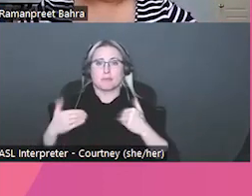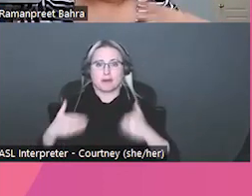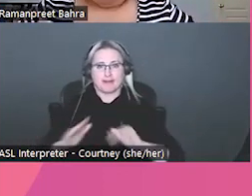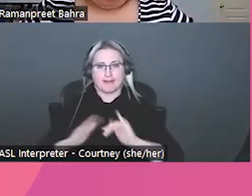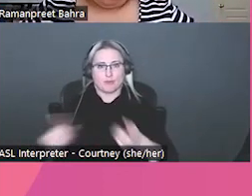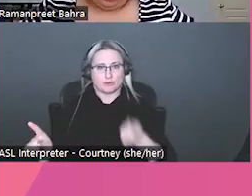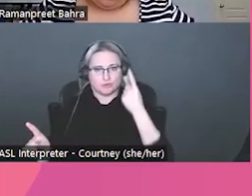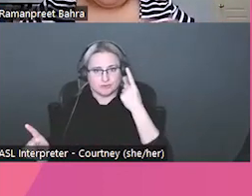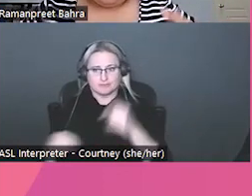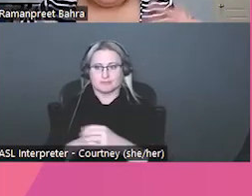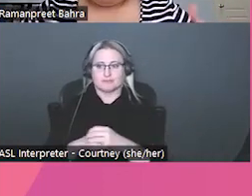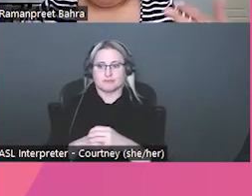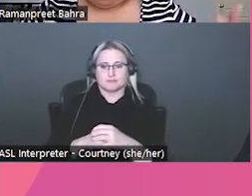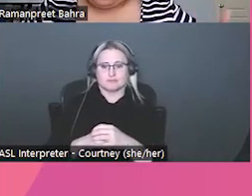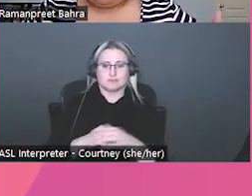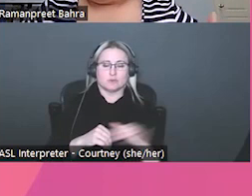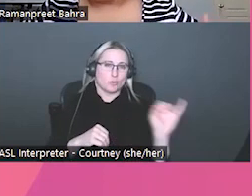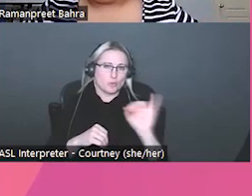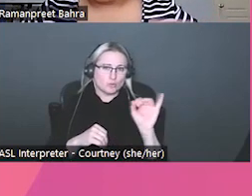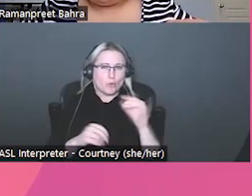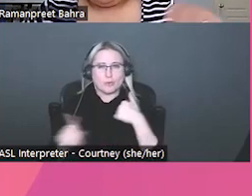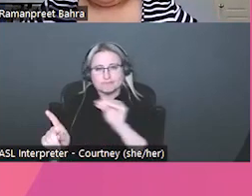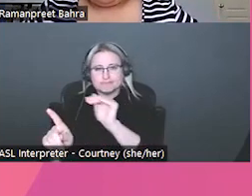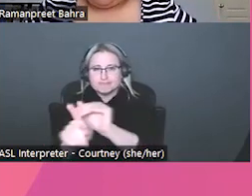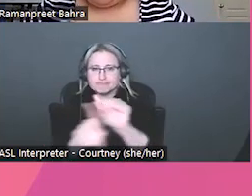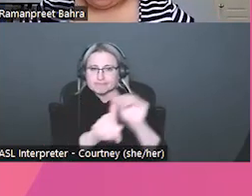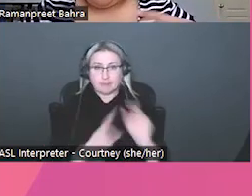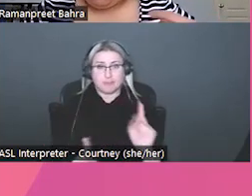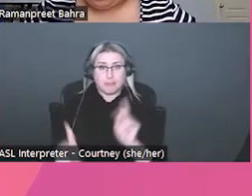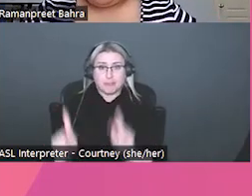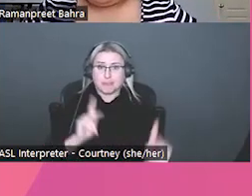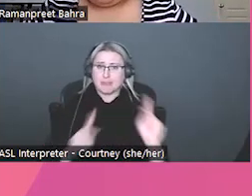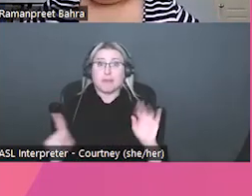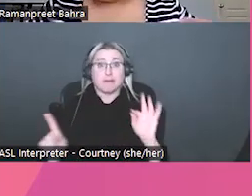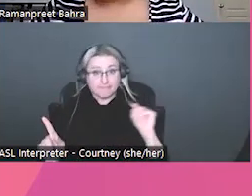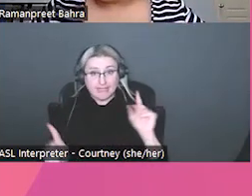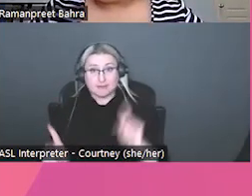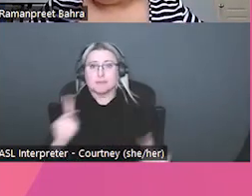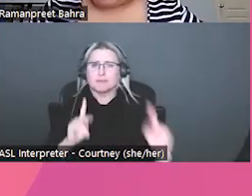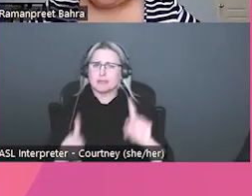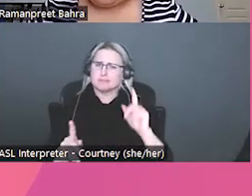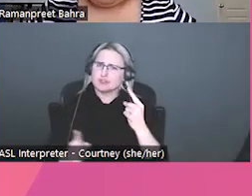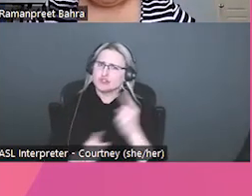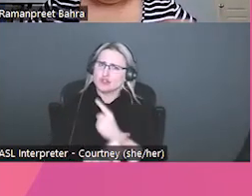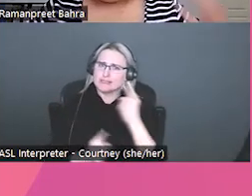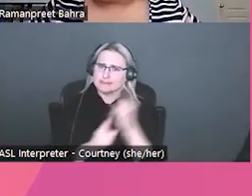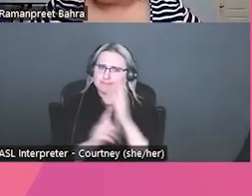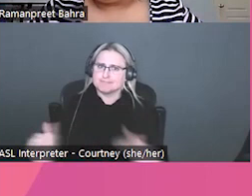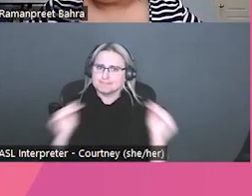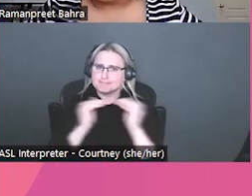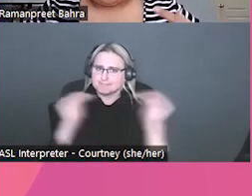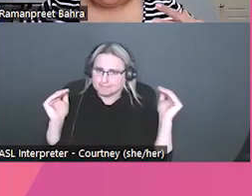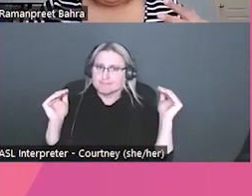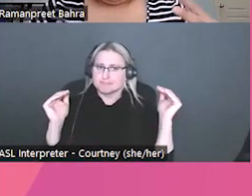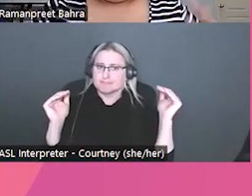corps marginalisé, de la compréhension de cela. Il faut rappeler que les gens gros